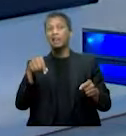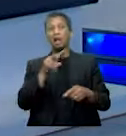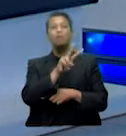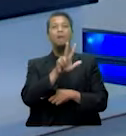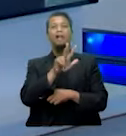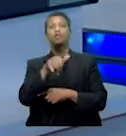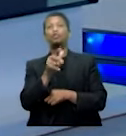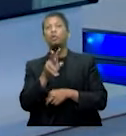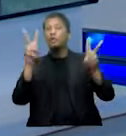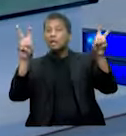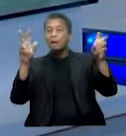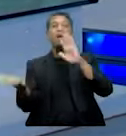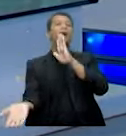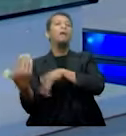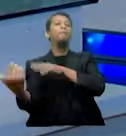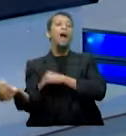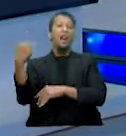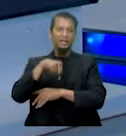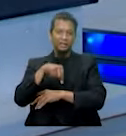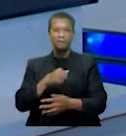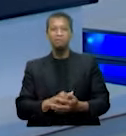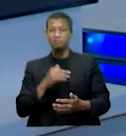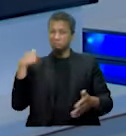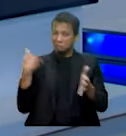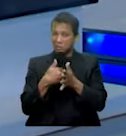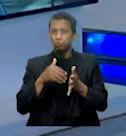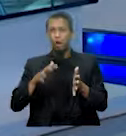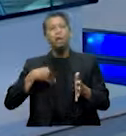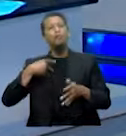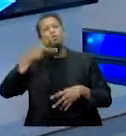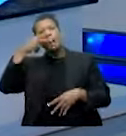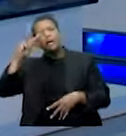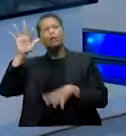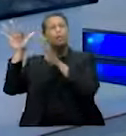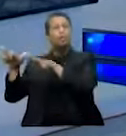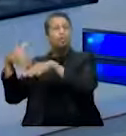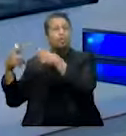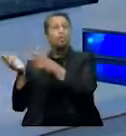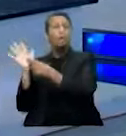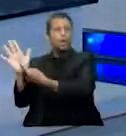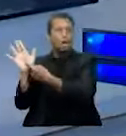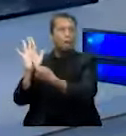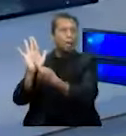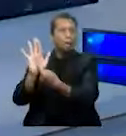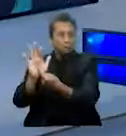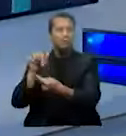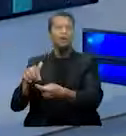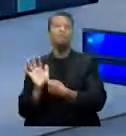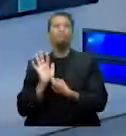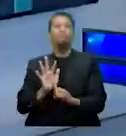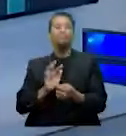bertajuk kembali meski saat ini tinggal dan berkarir di luar negeri Anggun selalu menampilkan keunikan budaya Indonesia dalam setiap